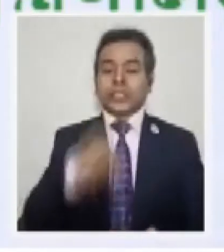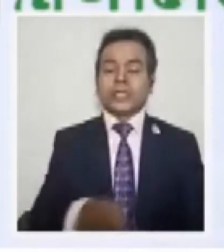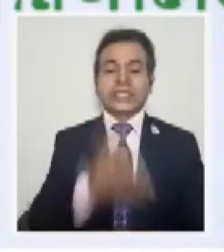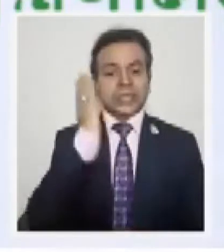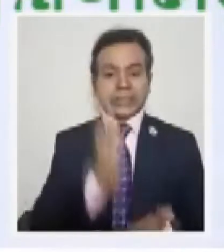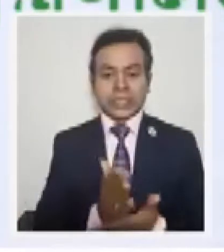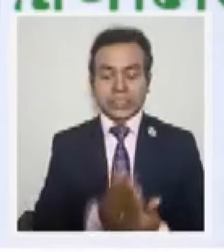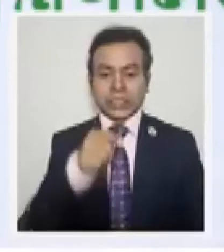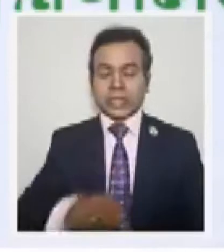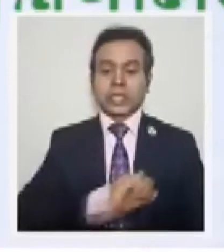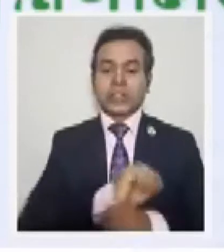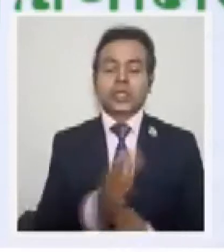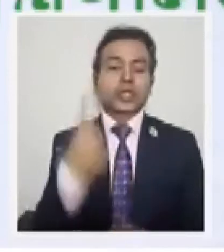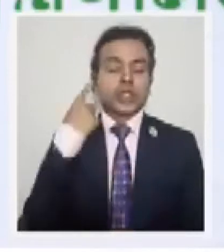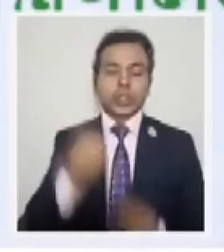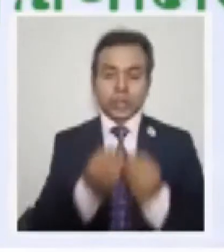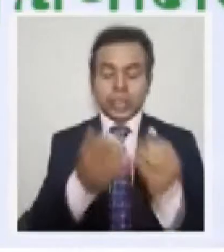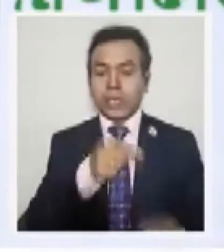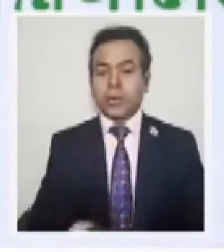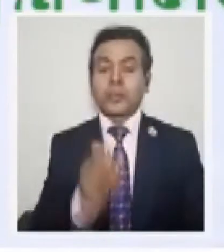আজ আমরা 12 সপ্তাহ শেষ করব